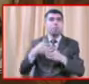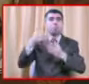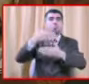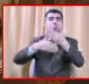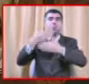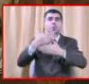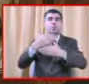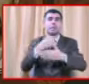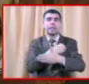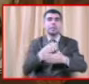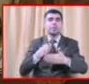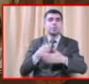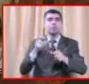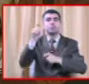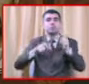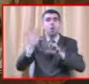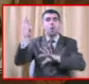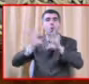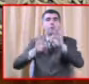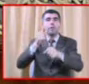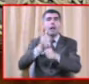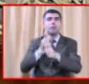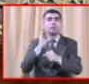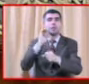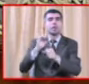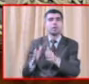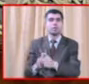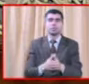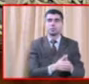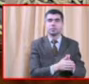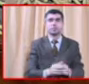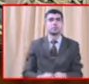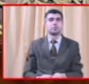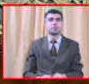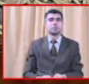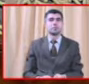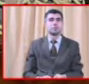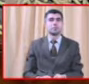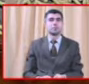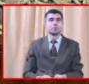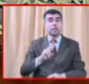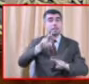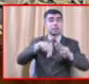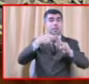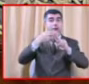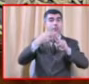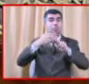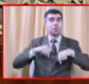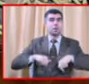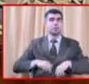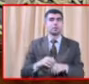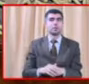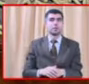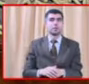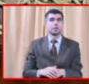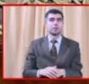والتجهيزات والموارد البشرية. شكرا. كلمة لكم السيد الوزير. السيد الرئيس،